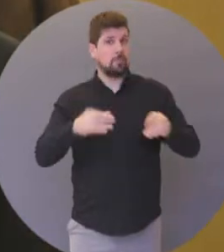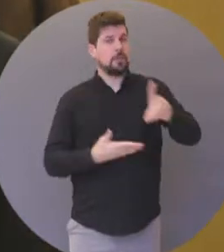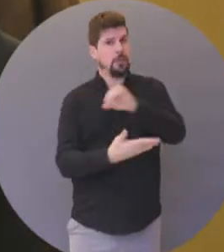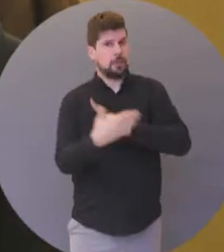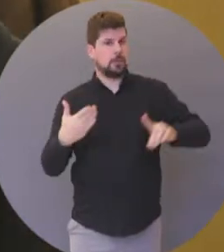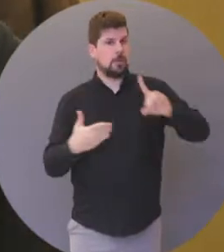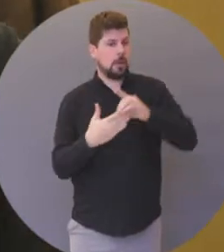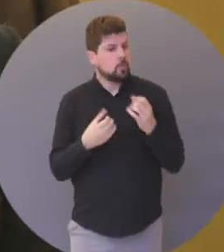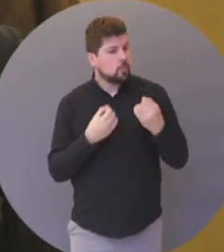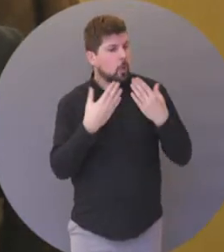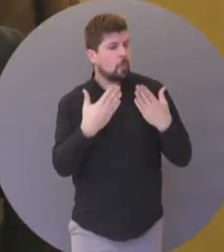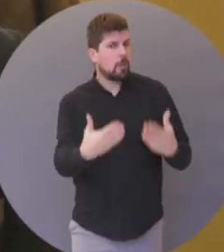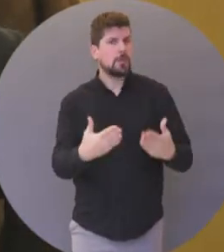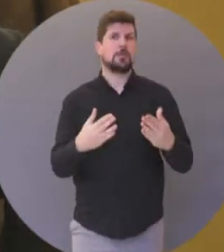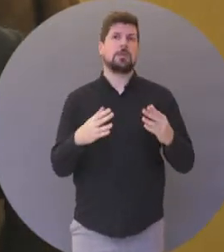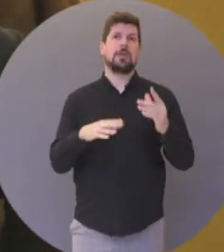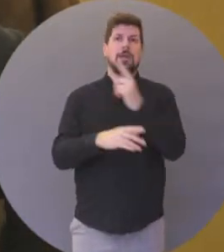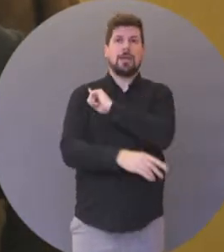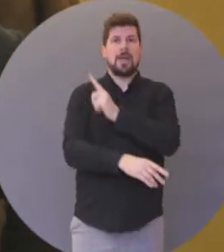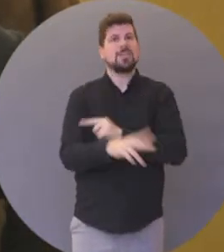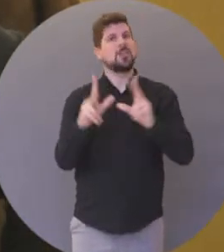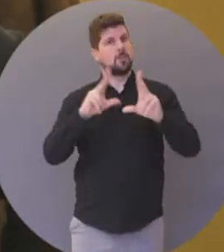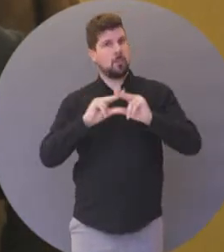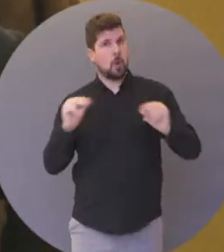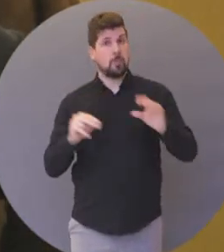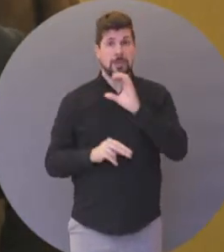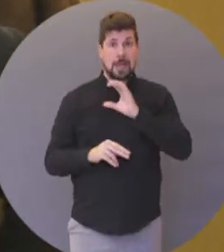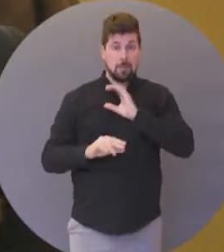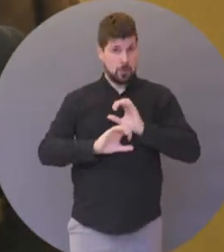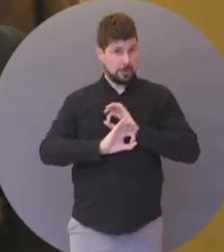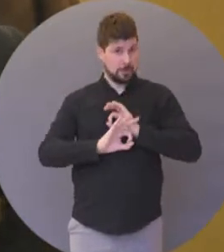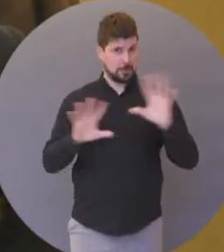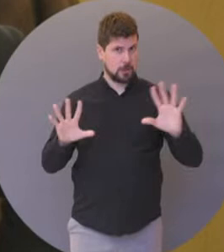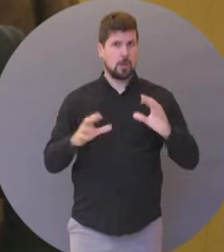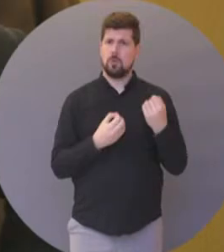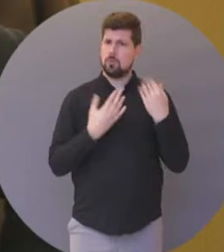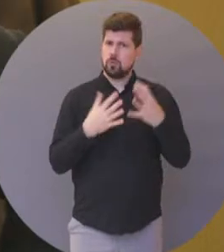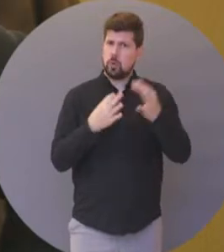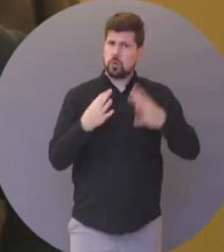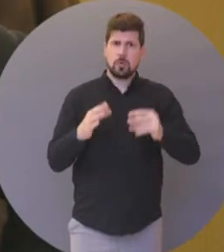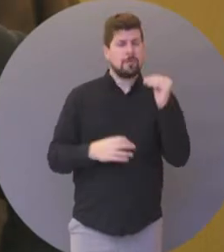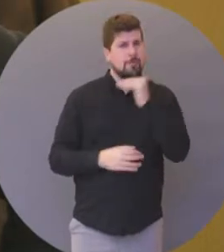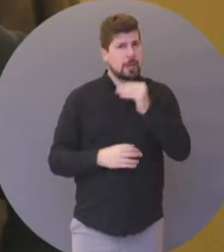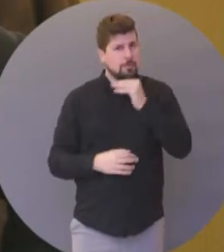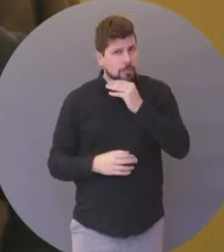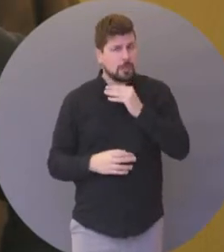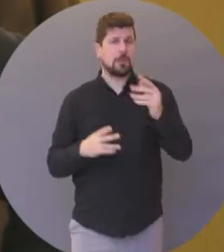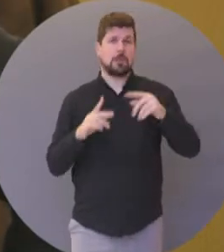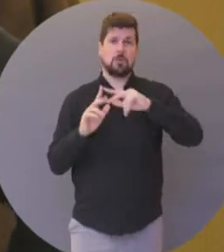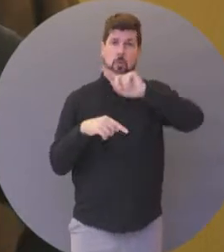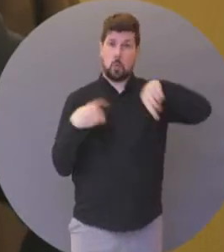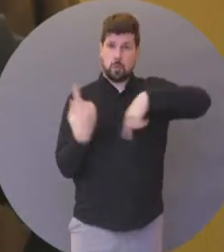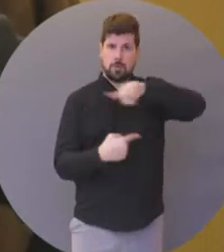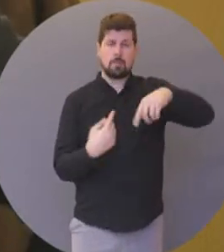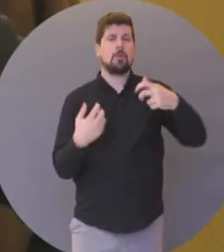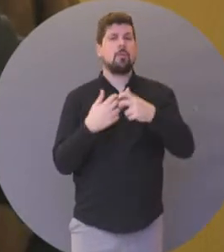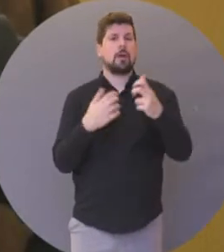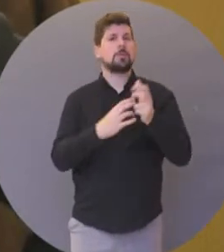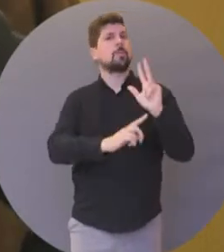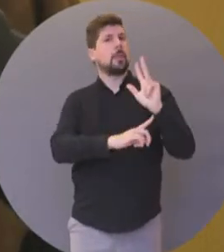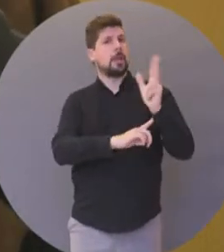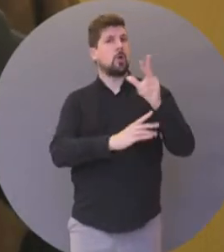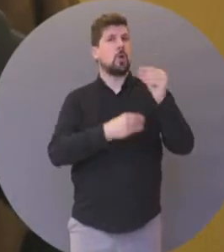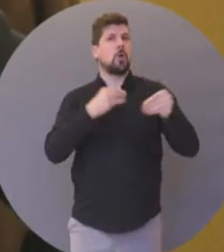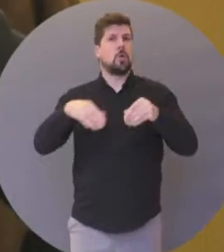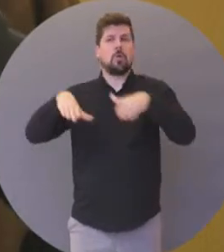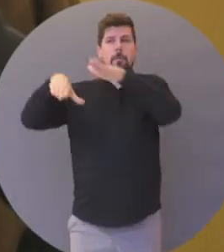carbonées impose un essor plus rapide des renouvelables en l'occurrence de l'éolien et du photovoltaïque en effet ces